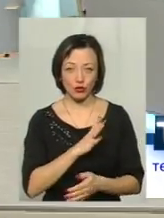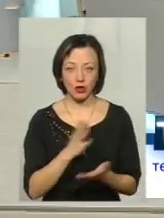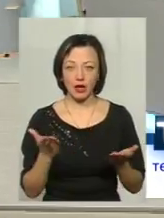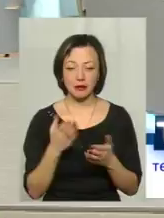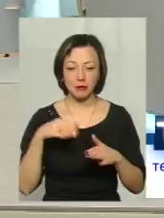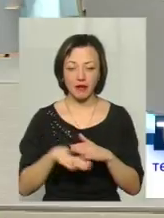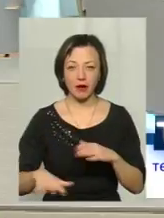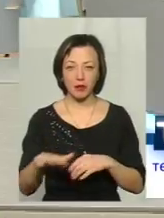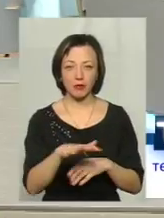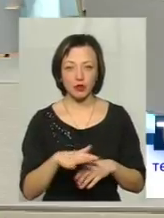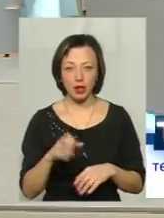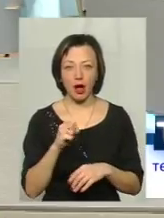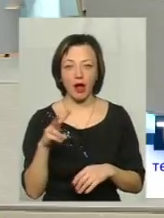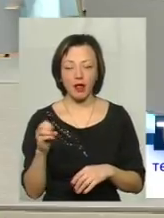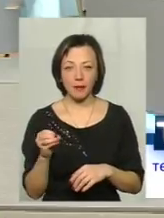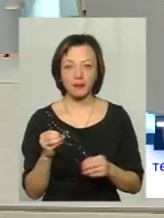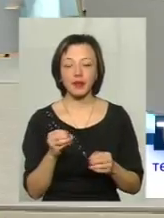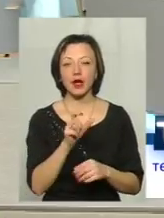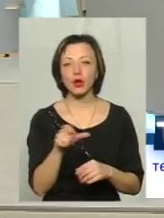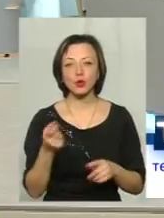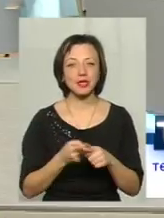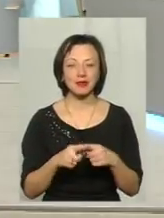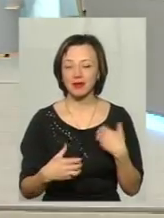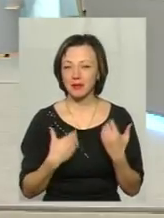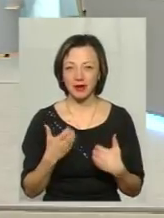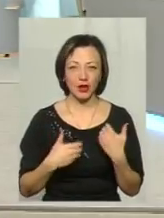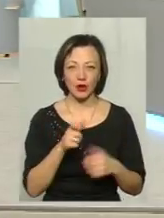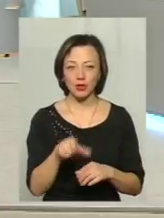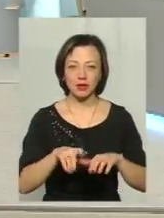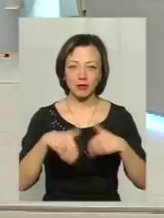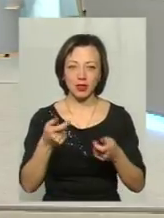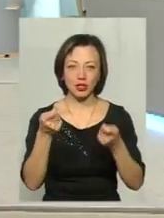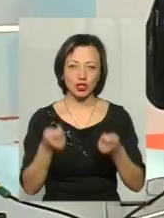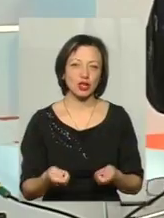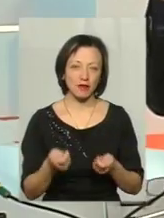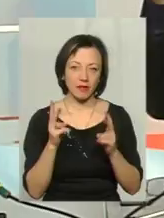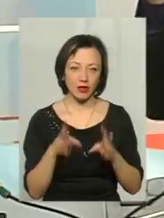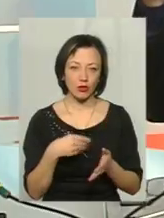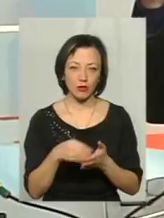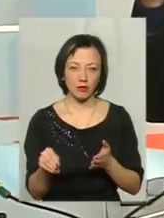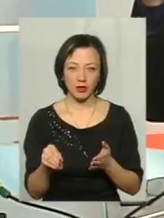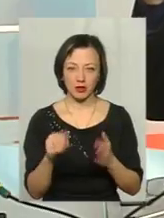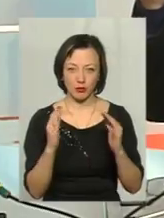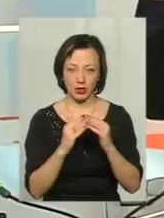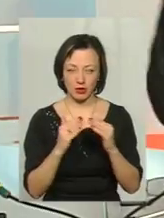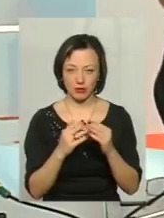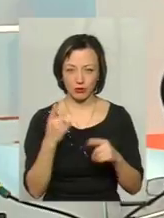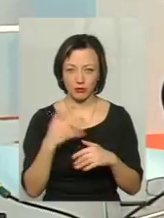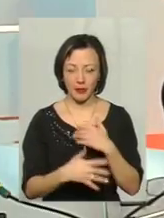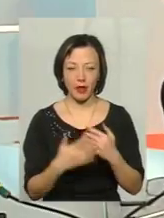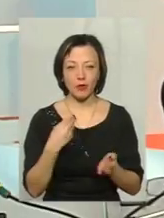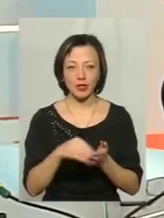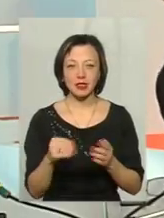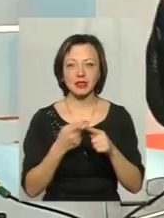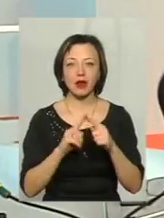якесь підвальне приміщення, але якось... Люди зараз цим не переймаються. Людини запропонували дешеву ціну, вони купили цей будинок. Ви розумієте? Вони купили